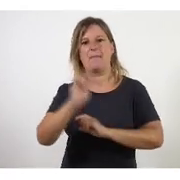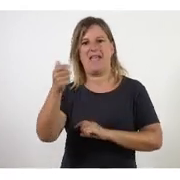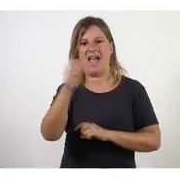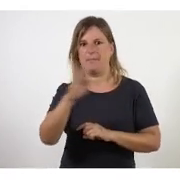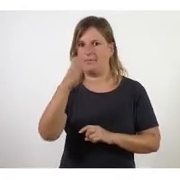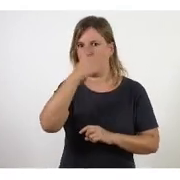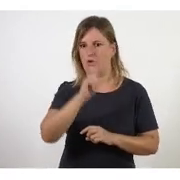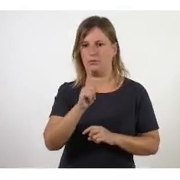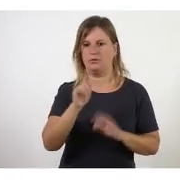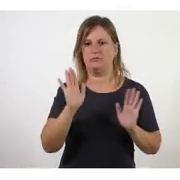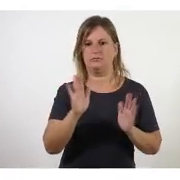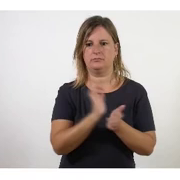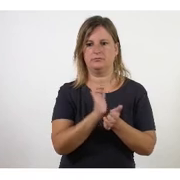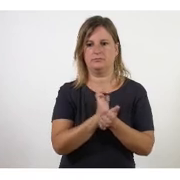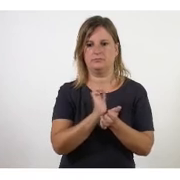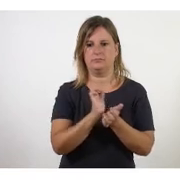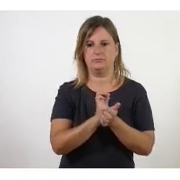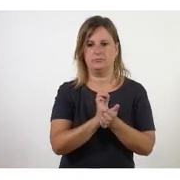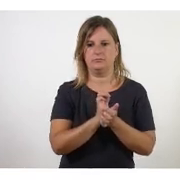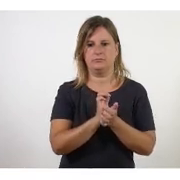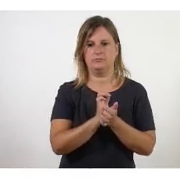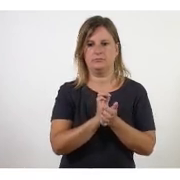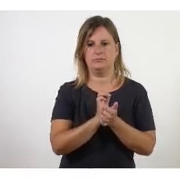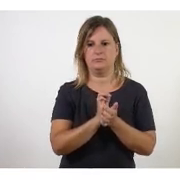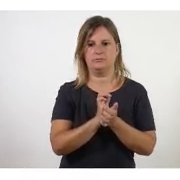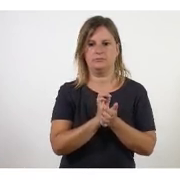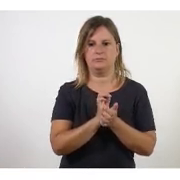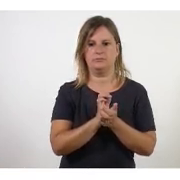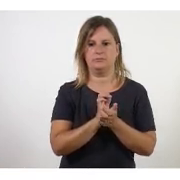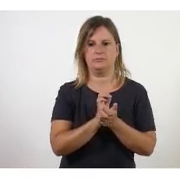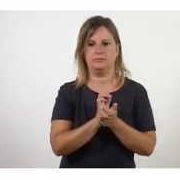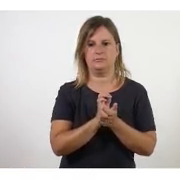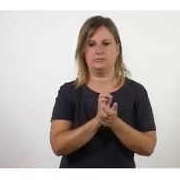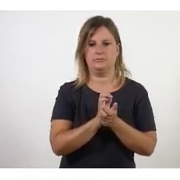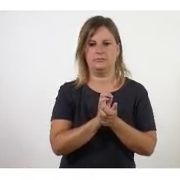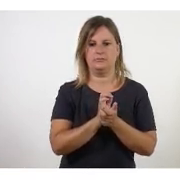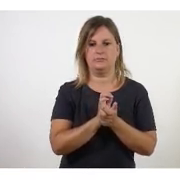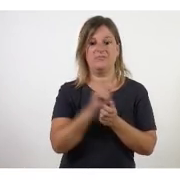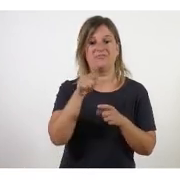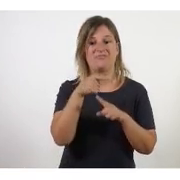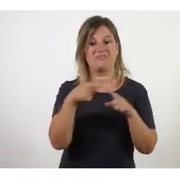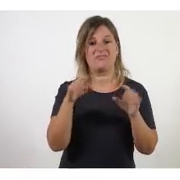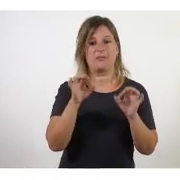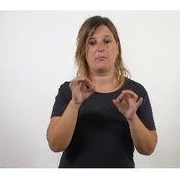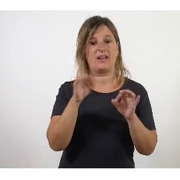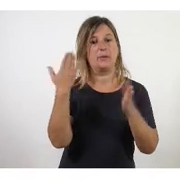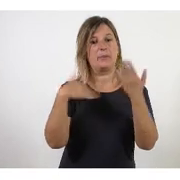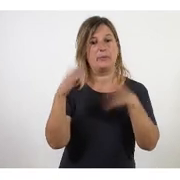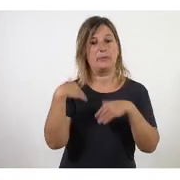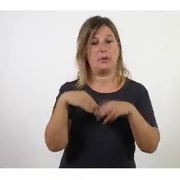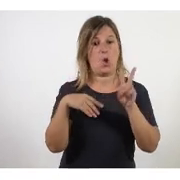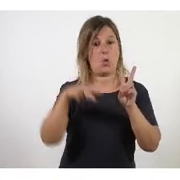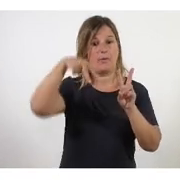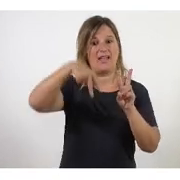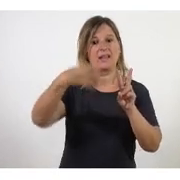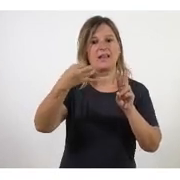Aquí està la part que us deia abans, que aquesta aplicació en origen, i encara té aquesta herència, era una xarxa social de